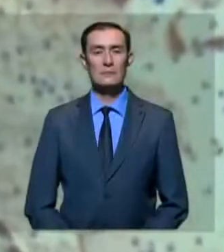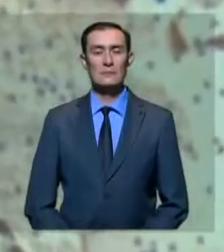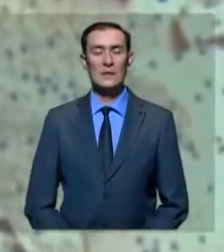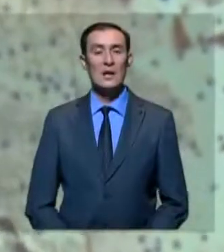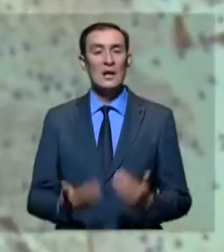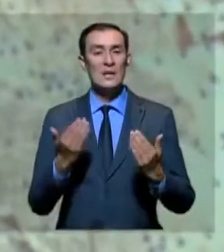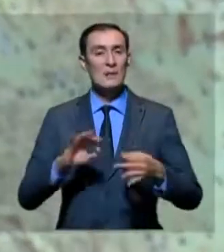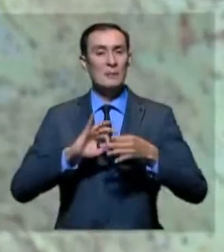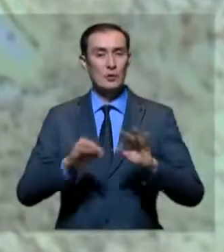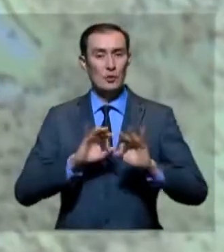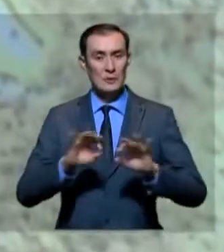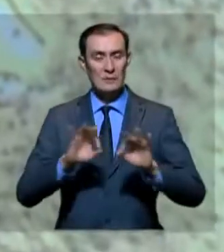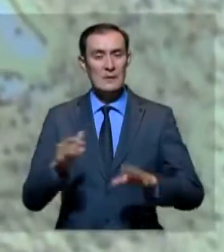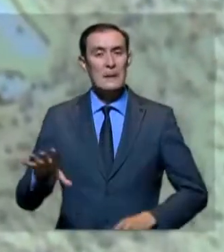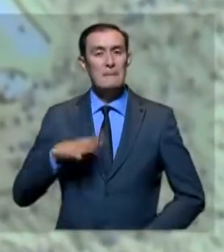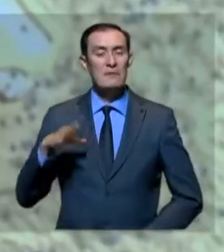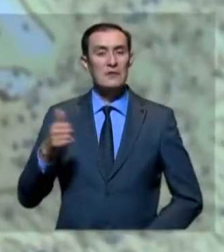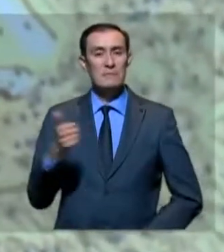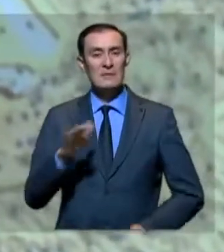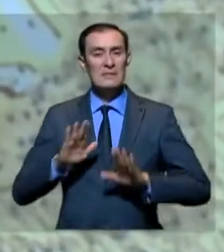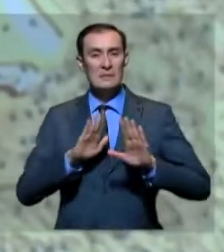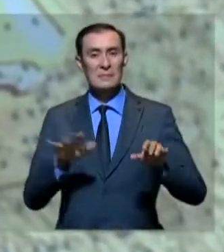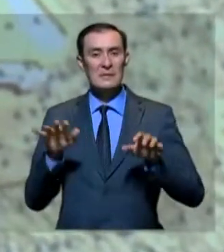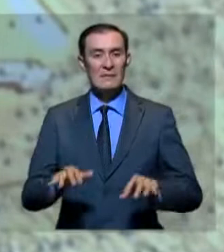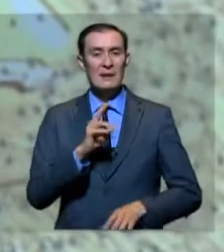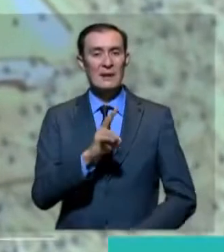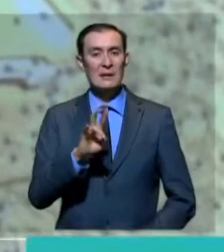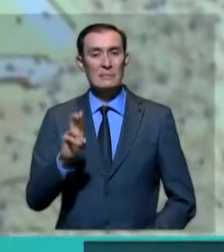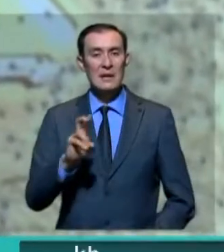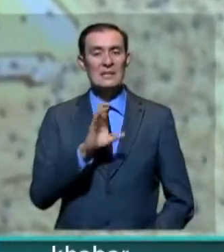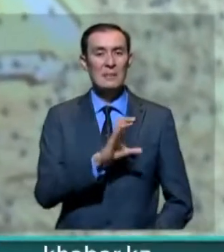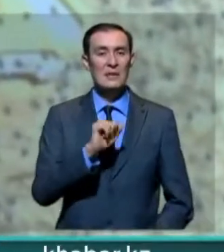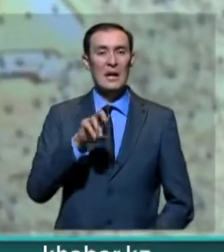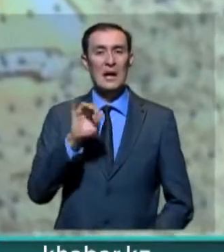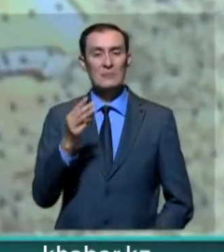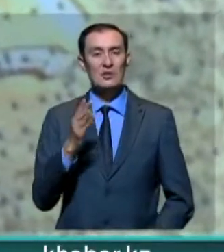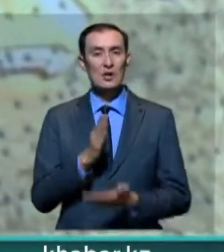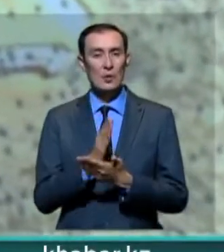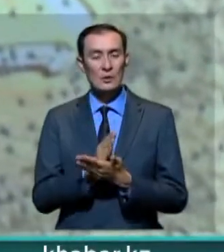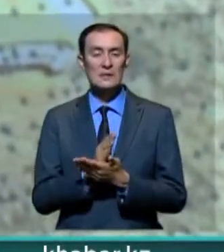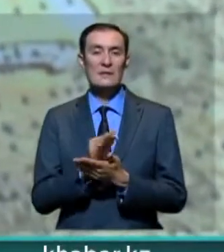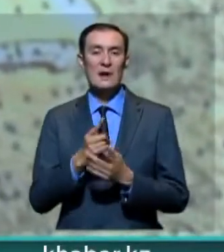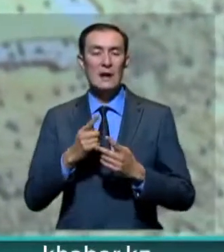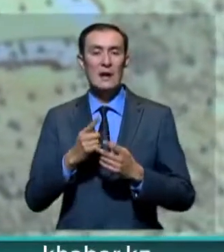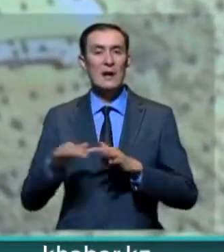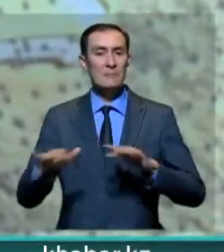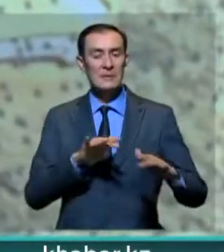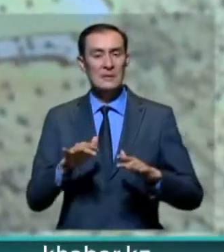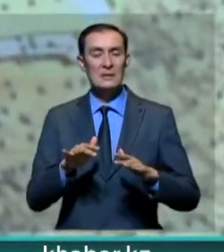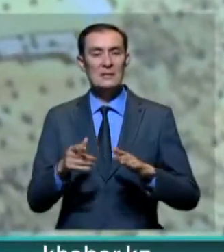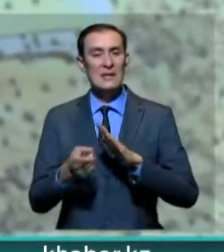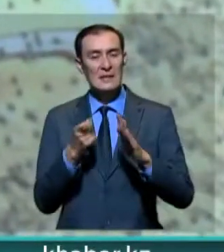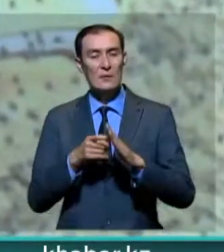Прямо сейчас обо всем по порядку. Бывший первый заместитель председателя КНБ Самат Абиш находится в орбите следствия по делу о